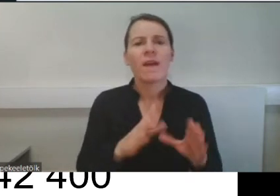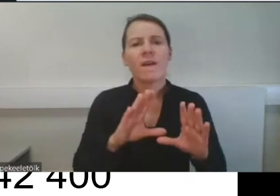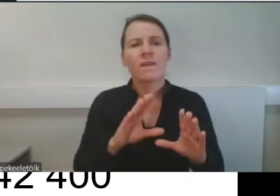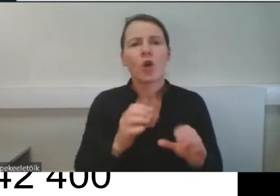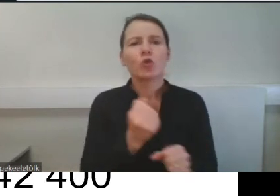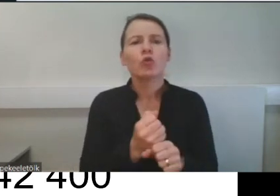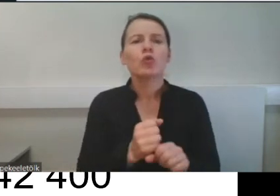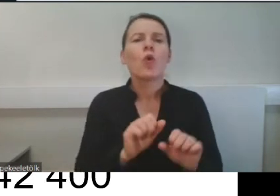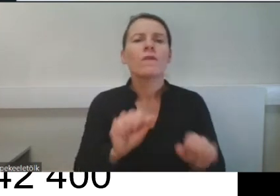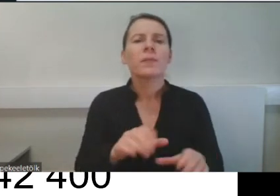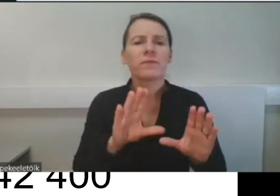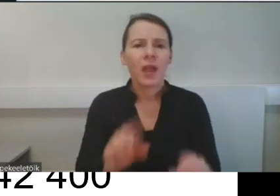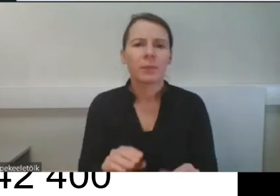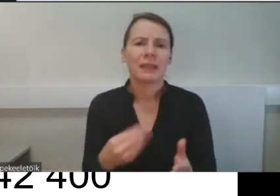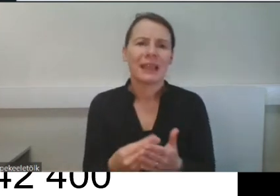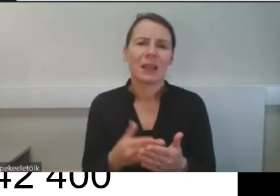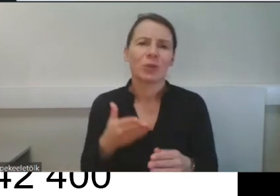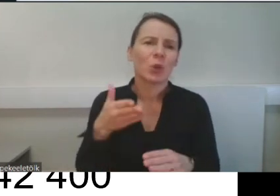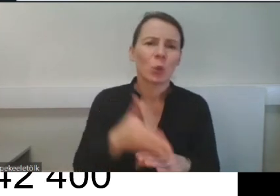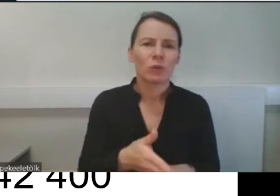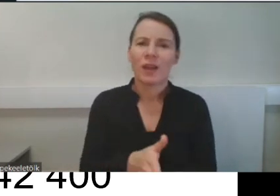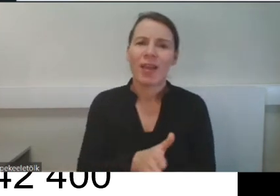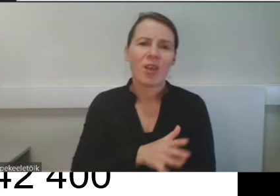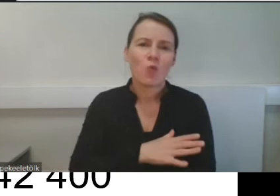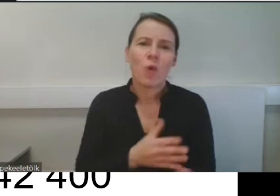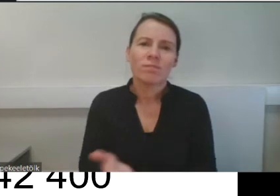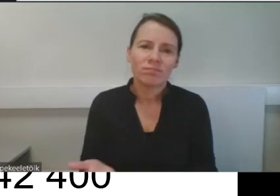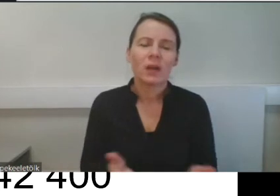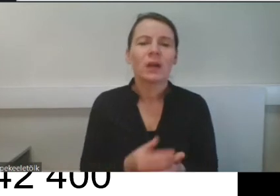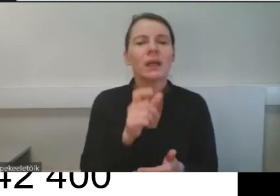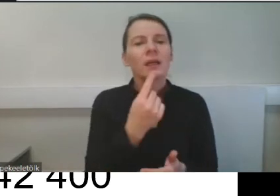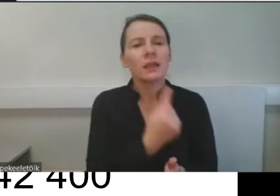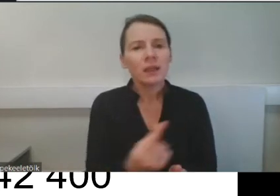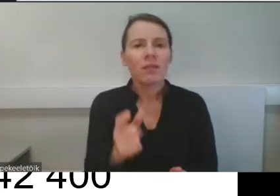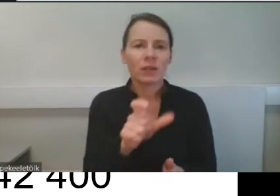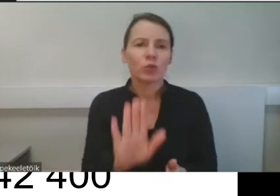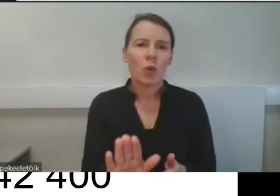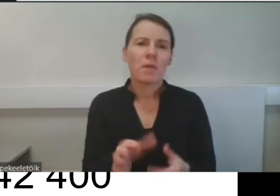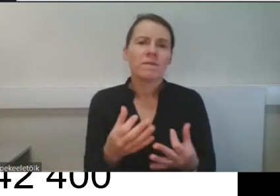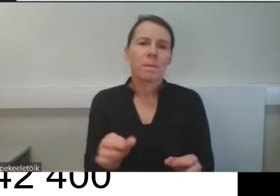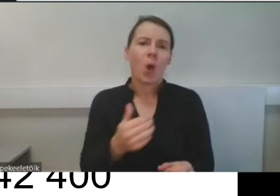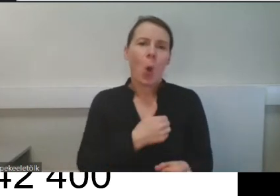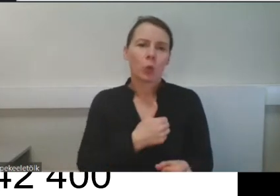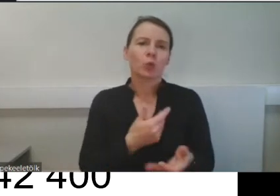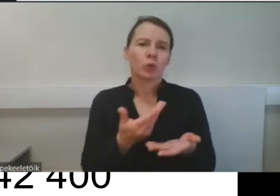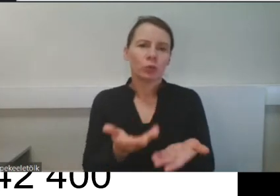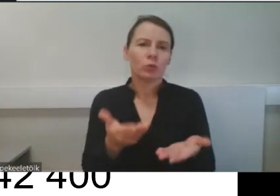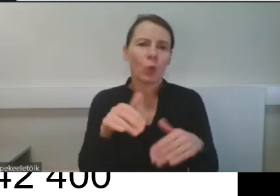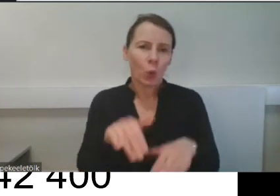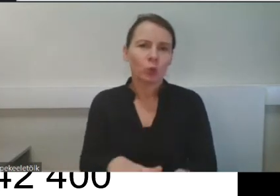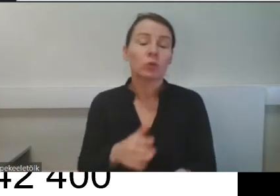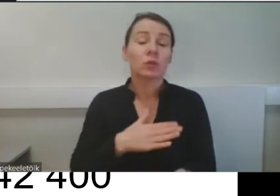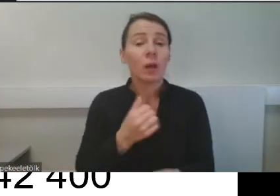võrreldes ka vähenenud töövõimega inimestega. Aga vaadates siis jah, nagu ametliku puuet SKA